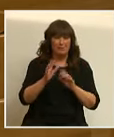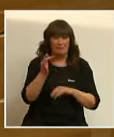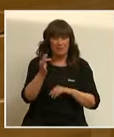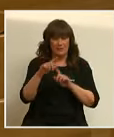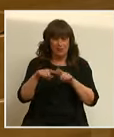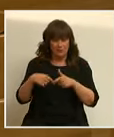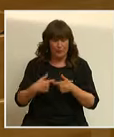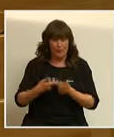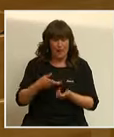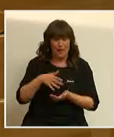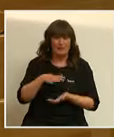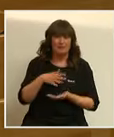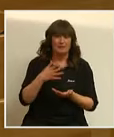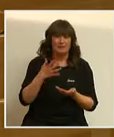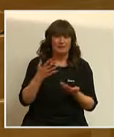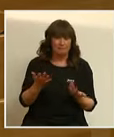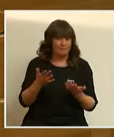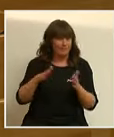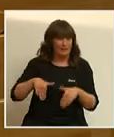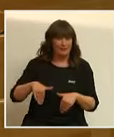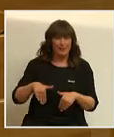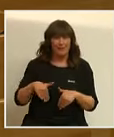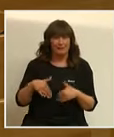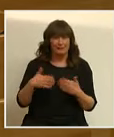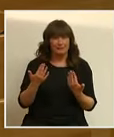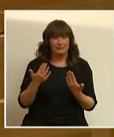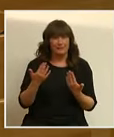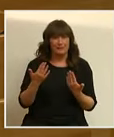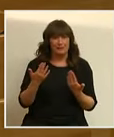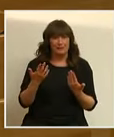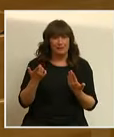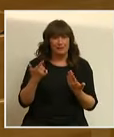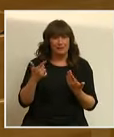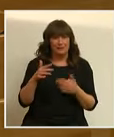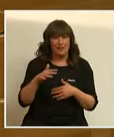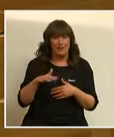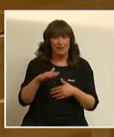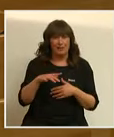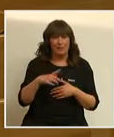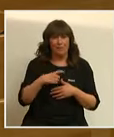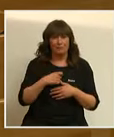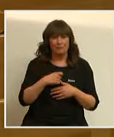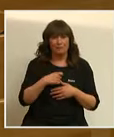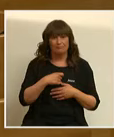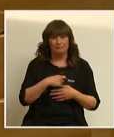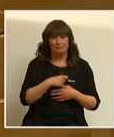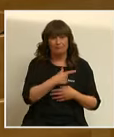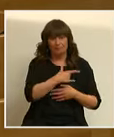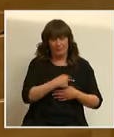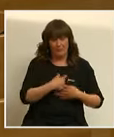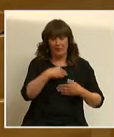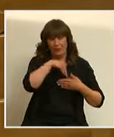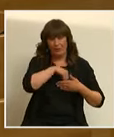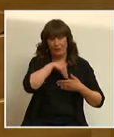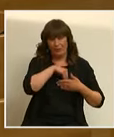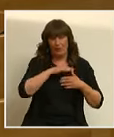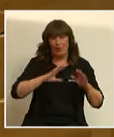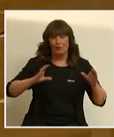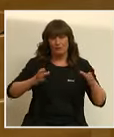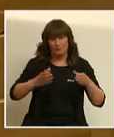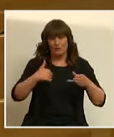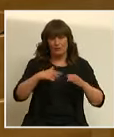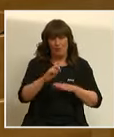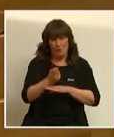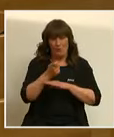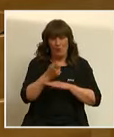que al final estan en un lloc molt especial dins de l'ànima del Consorci, del personal del Consorci de Bombers i de